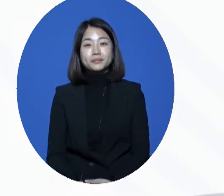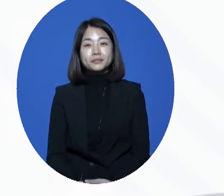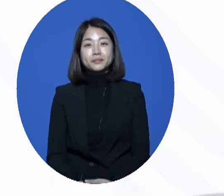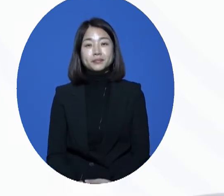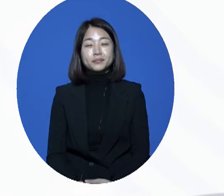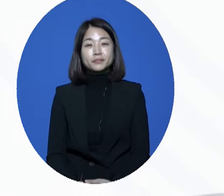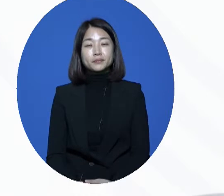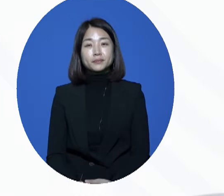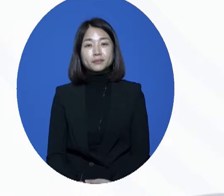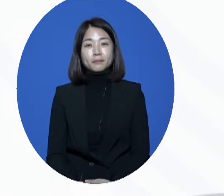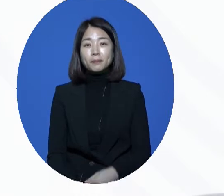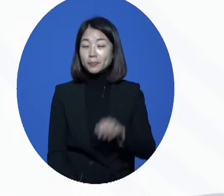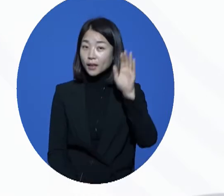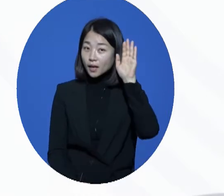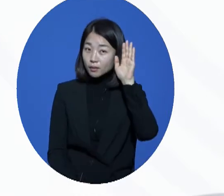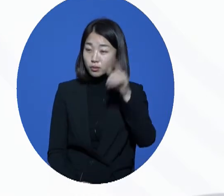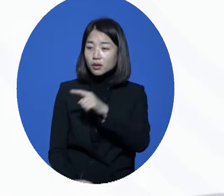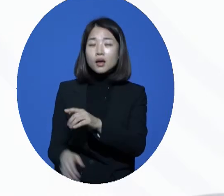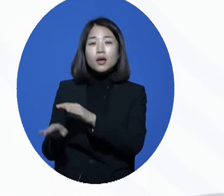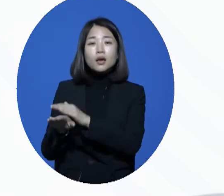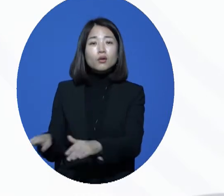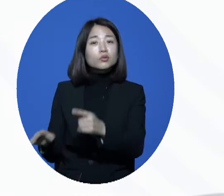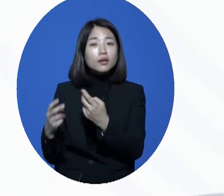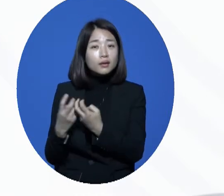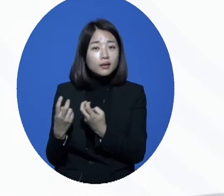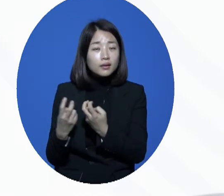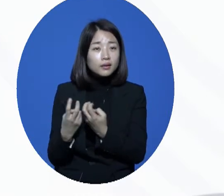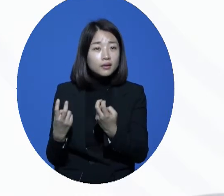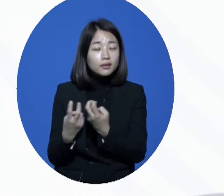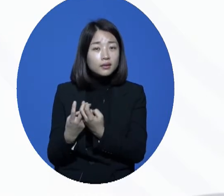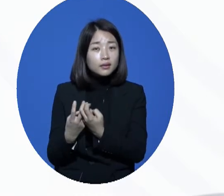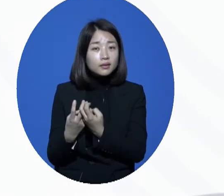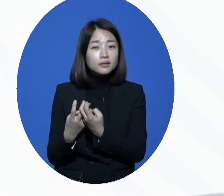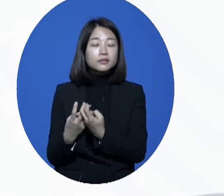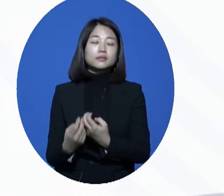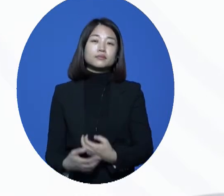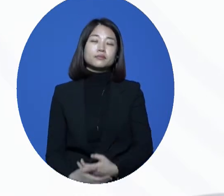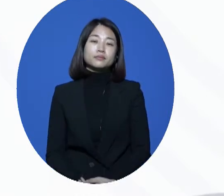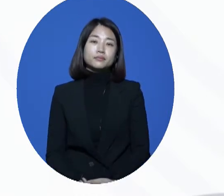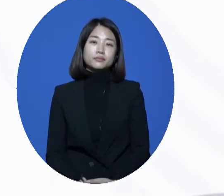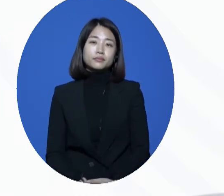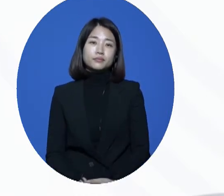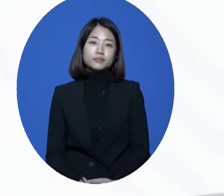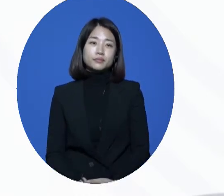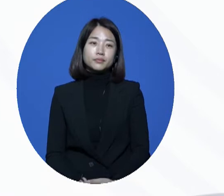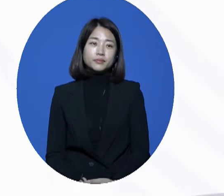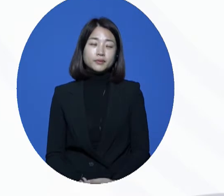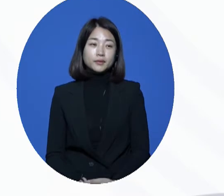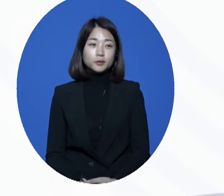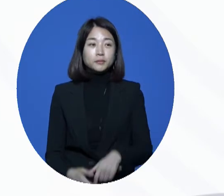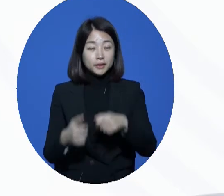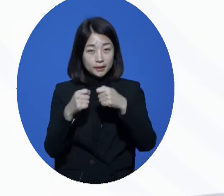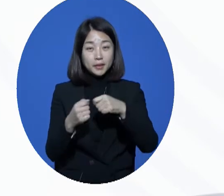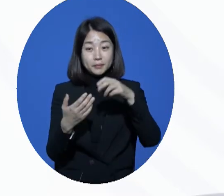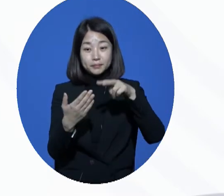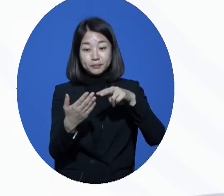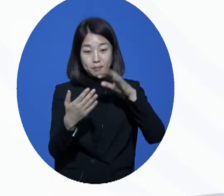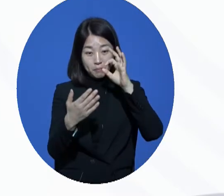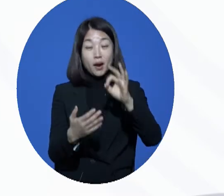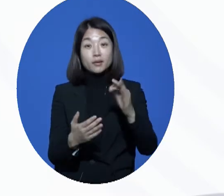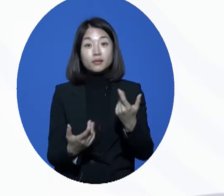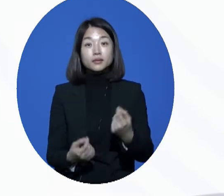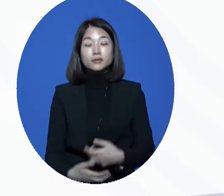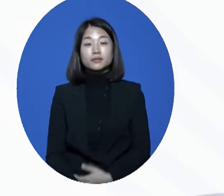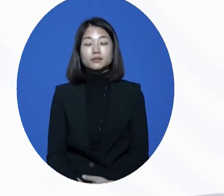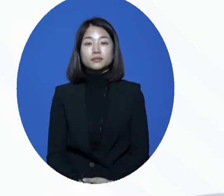그리고 관련되어서 앞으로 어떻게 하면 좋을지에 대해서 즉시성이 요구되는 것도 있고 조금 더 찬찬히 살펴봐야 되는 것도